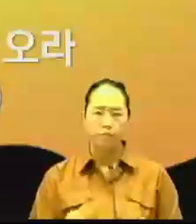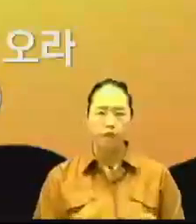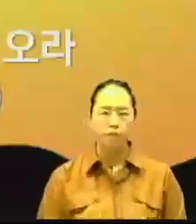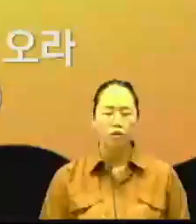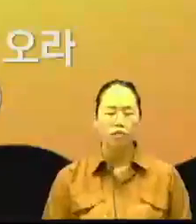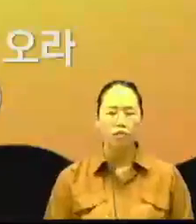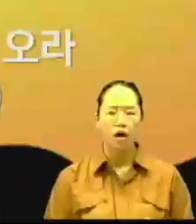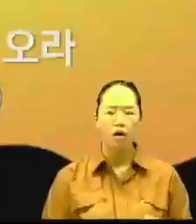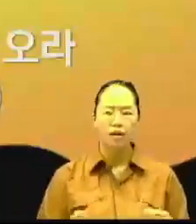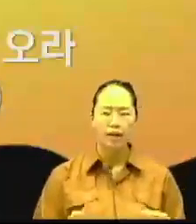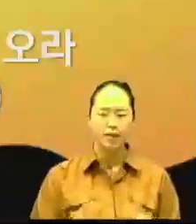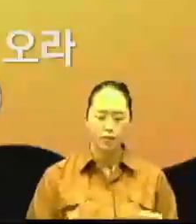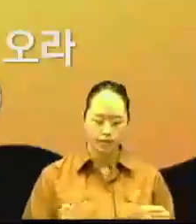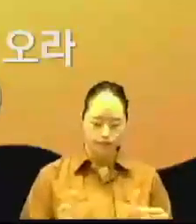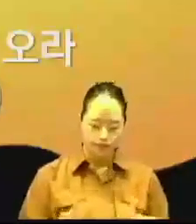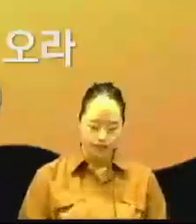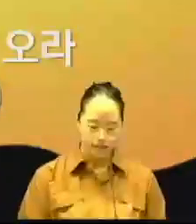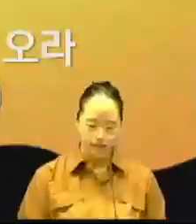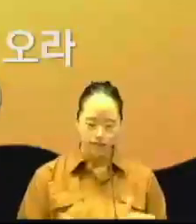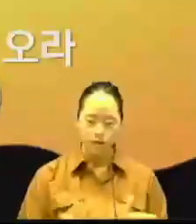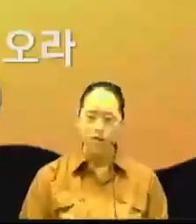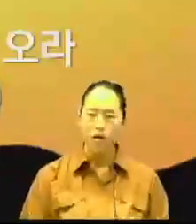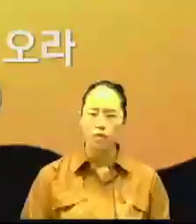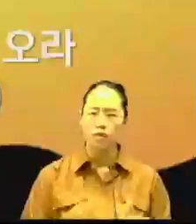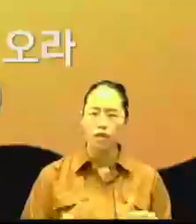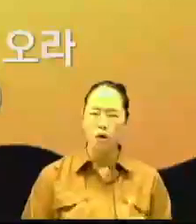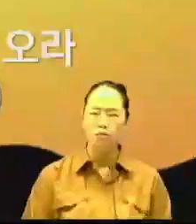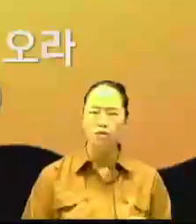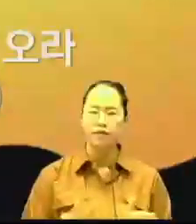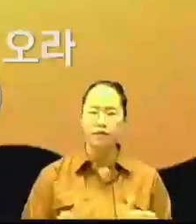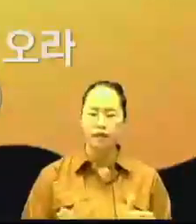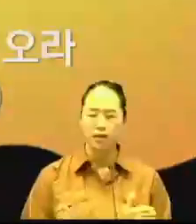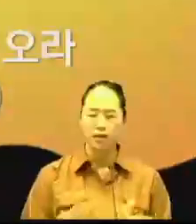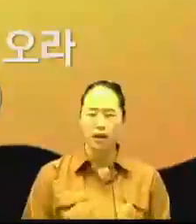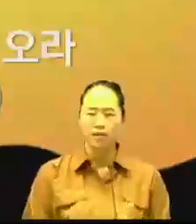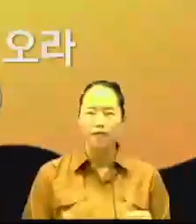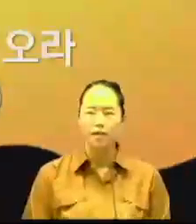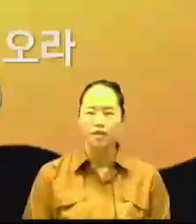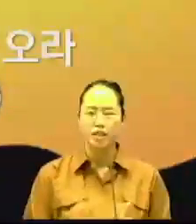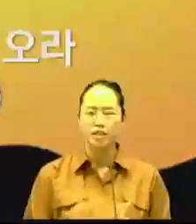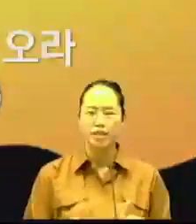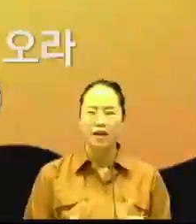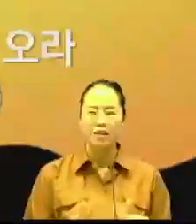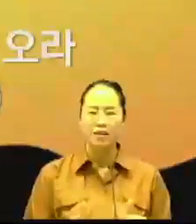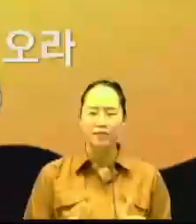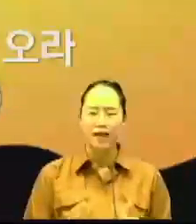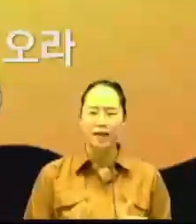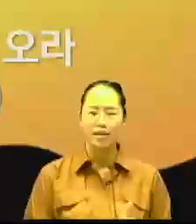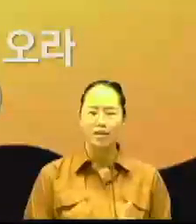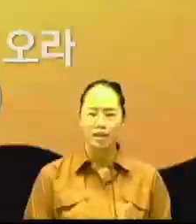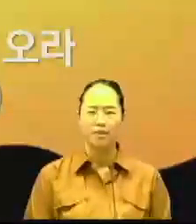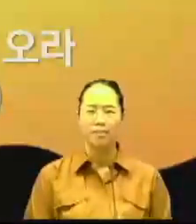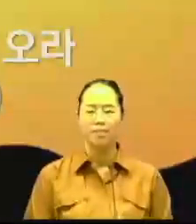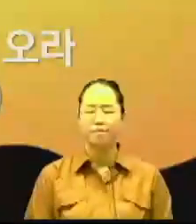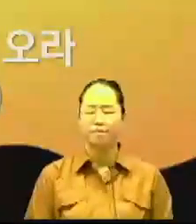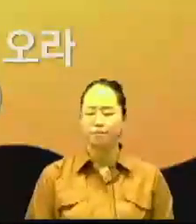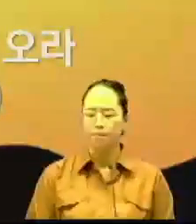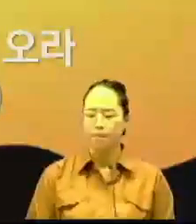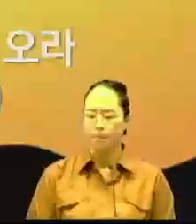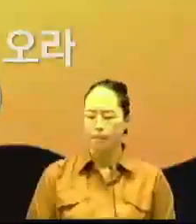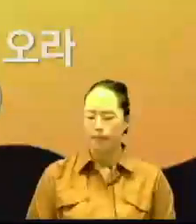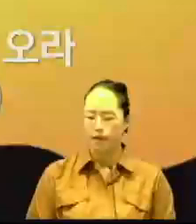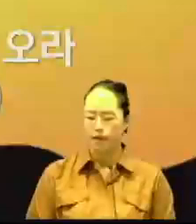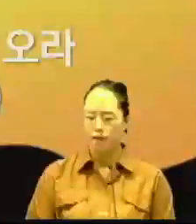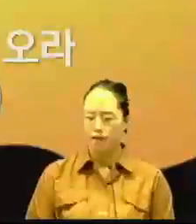这个在罪和痛苦和人生的答案被压